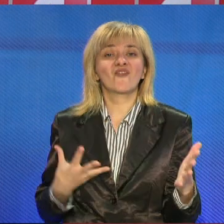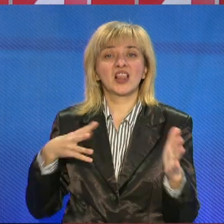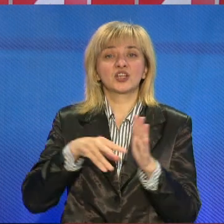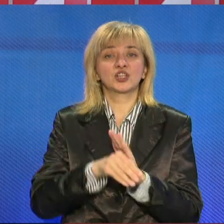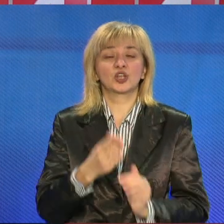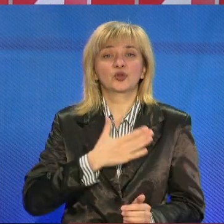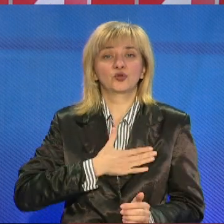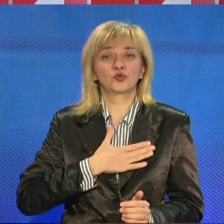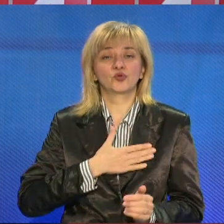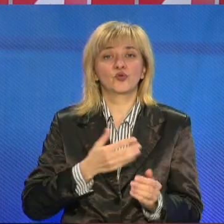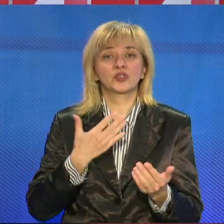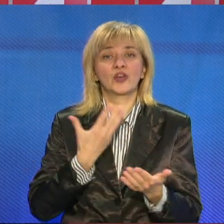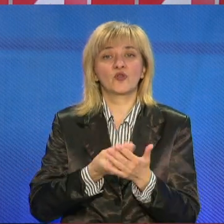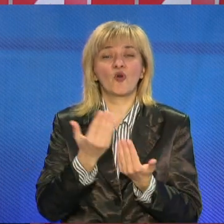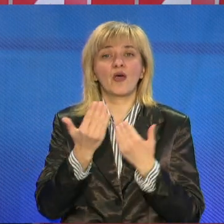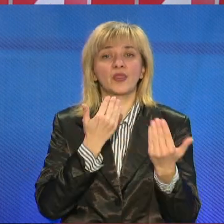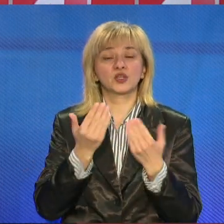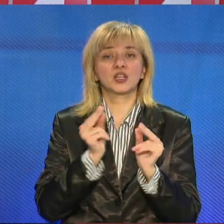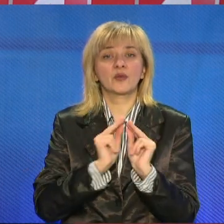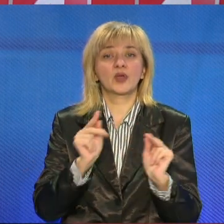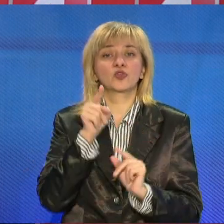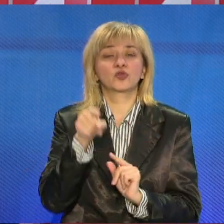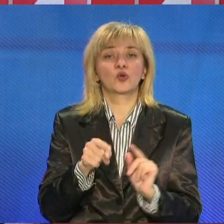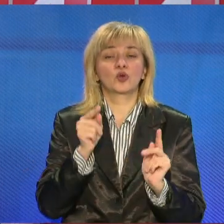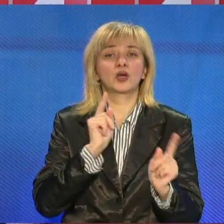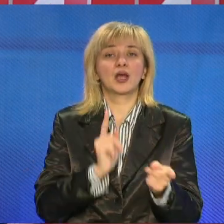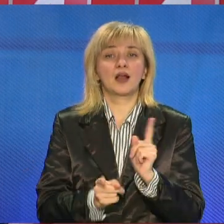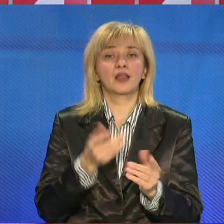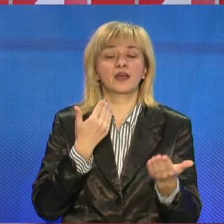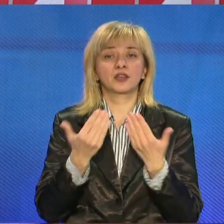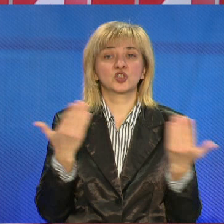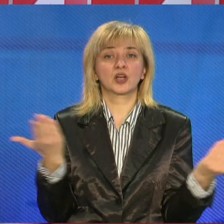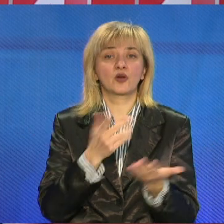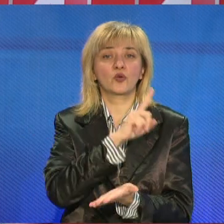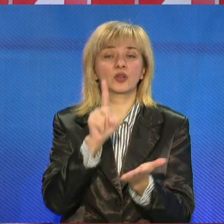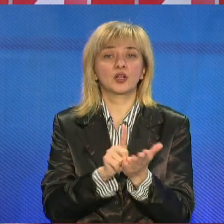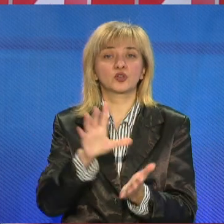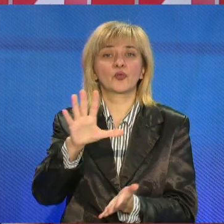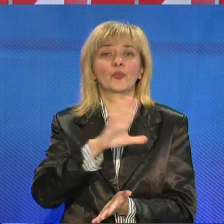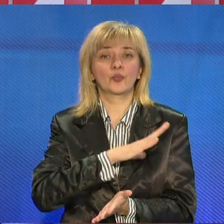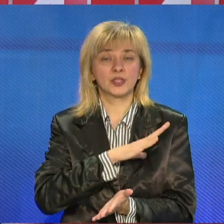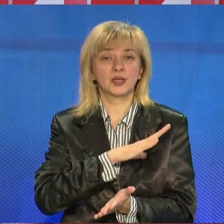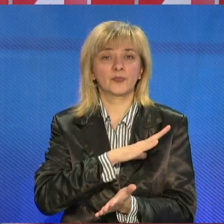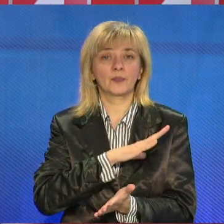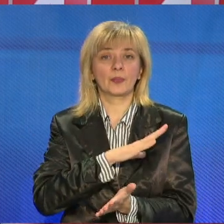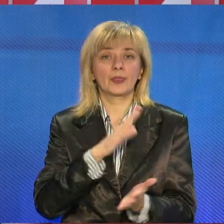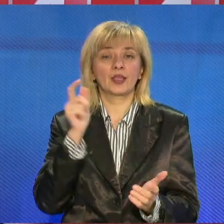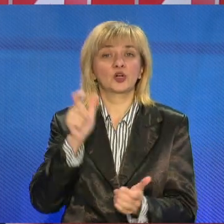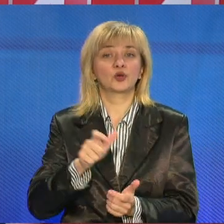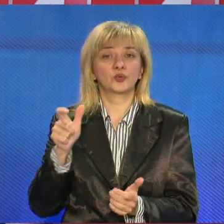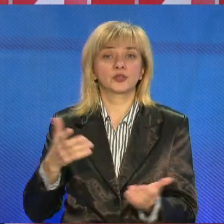свое отношение к педагогам, то реальное отношение, какое должно быть. И люди, которые